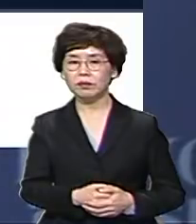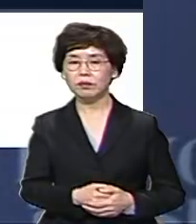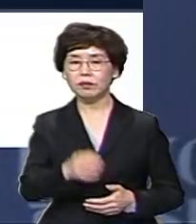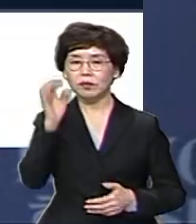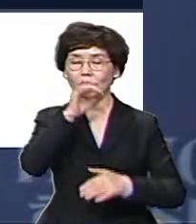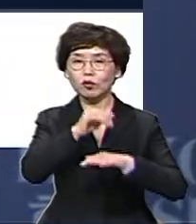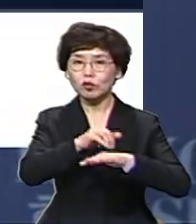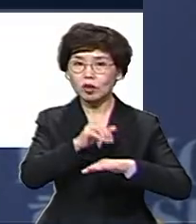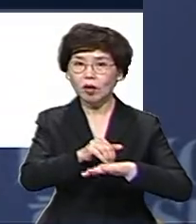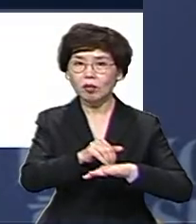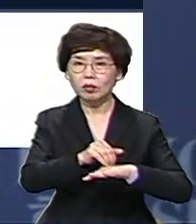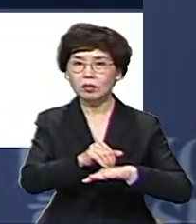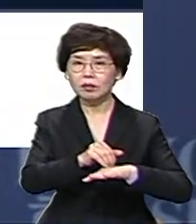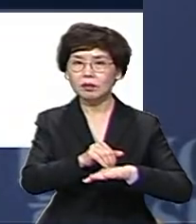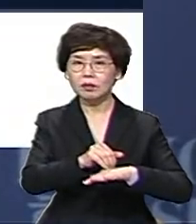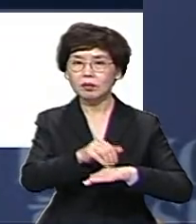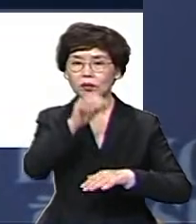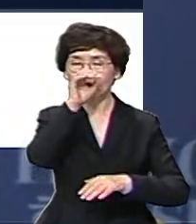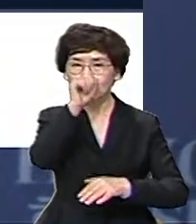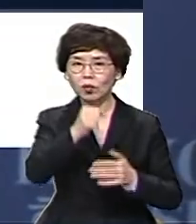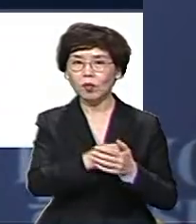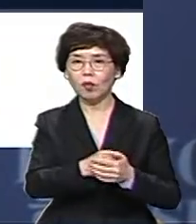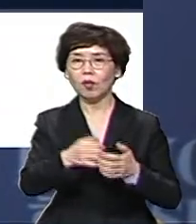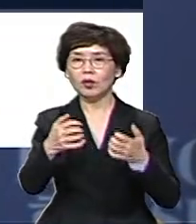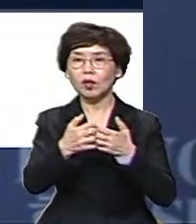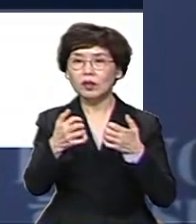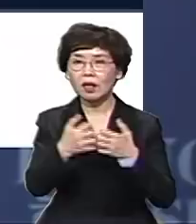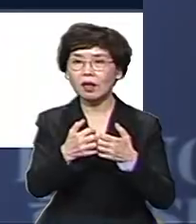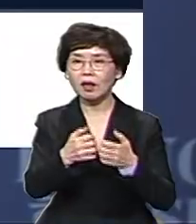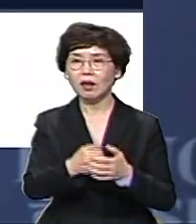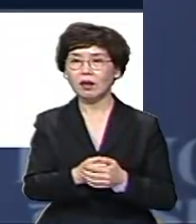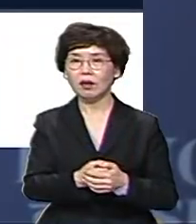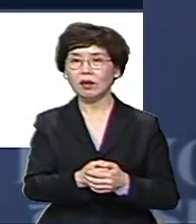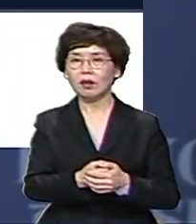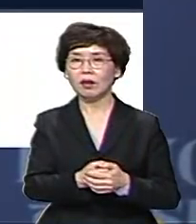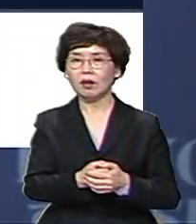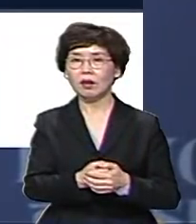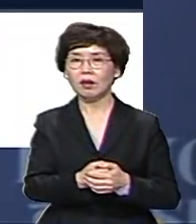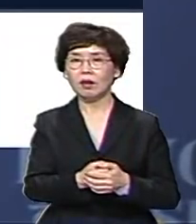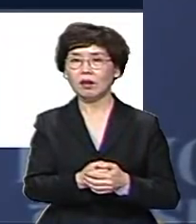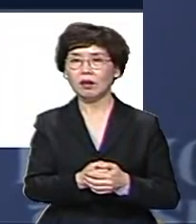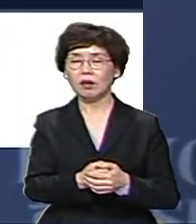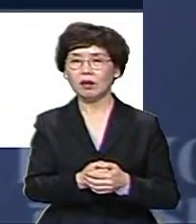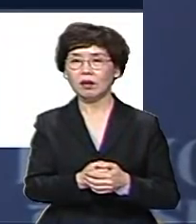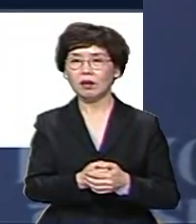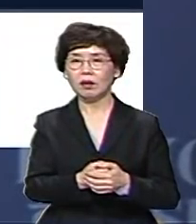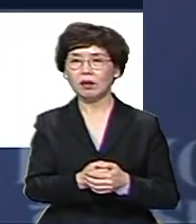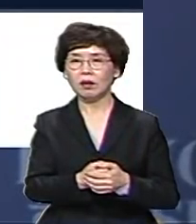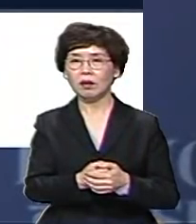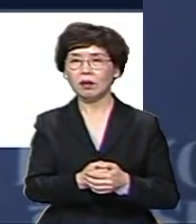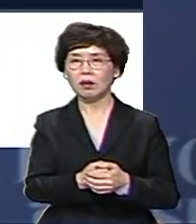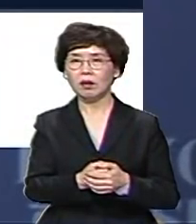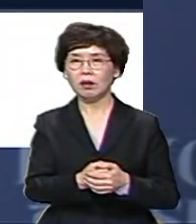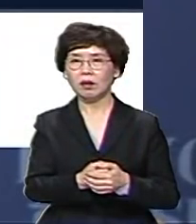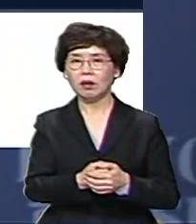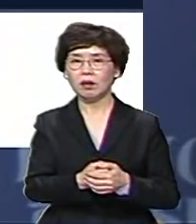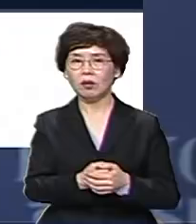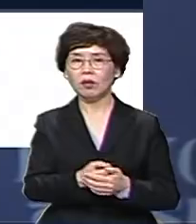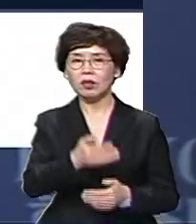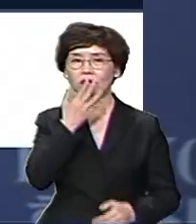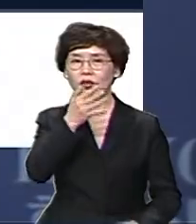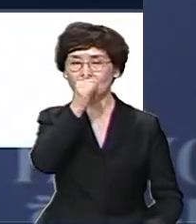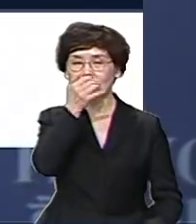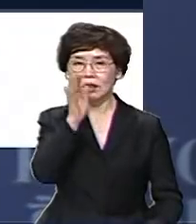않을 것입니다. 물론 우리가 한국을 도와주면 한국도 우리를 도와줘야 됩니다. 그렇기 때문에